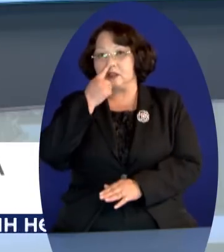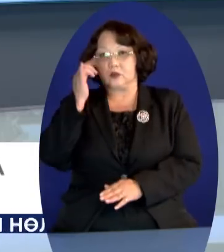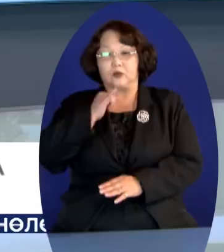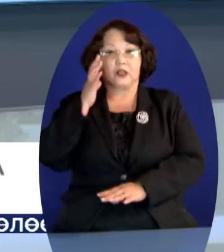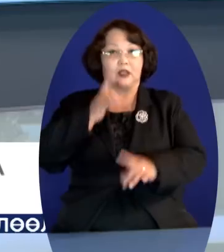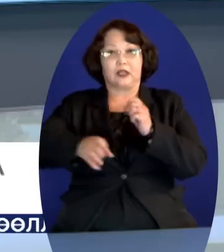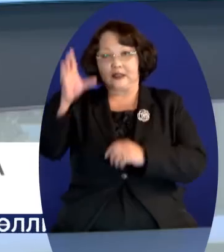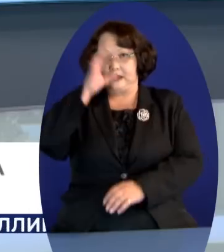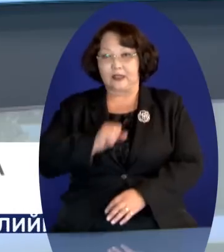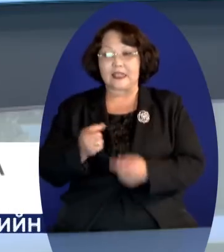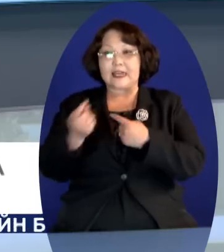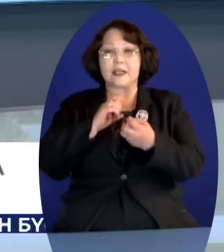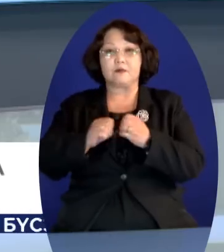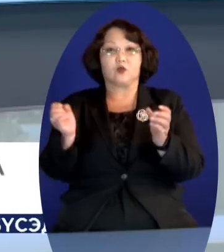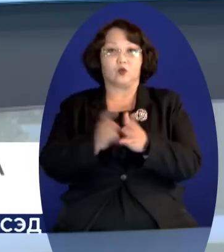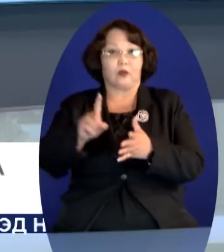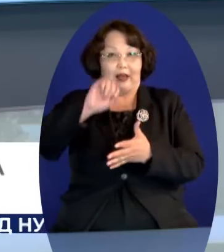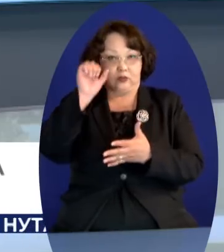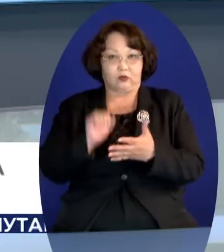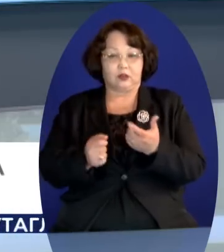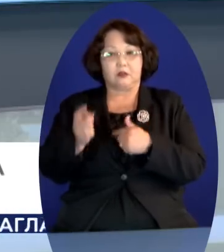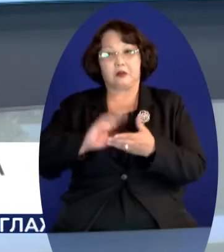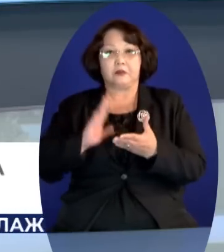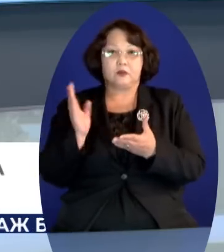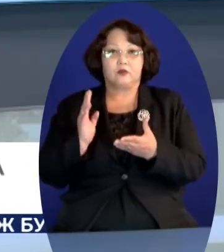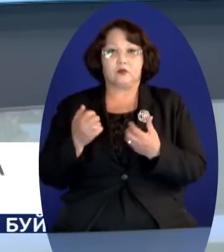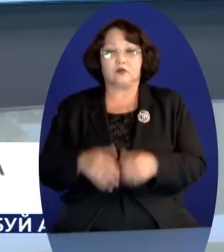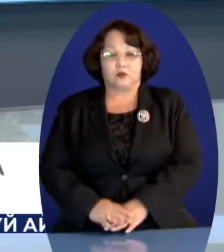хэргийн сайттай хилцэх чухал асуудлыг энэ үеэр танилцууллаа.